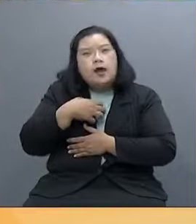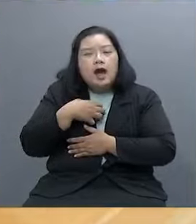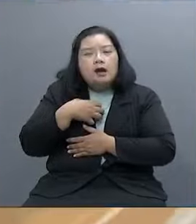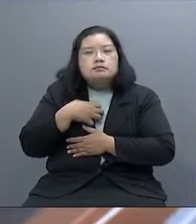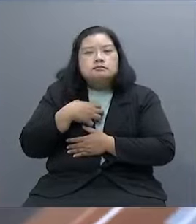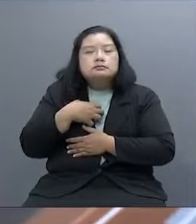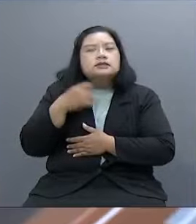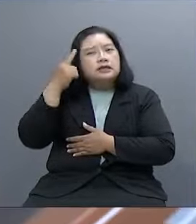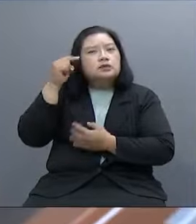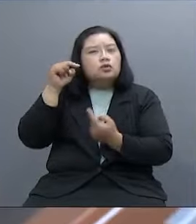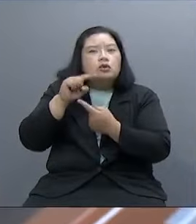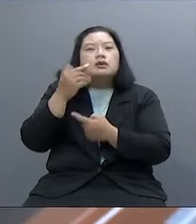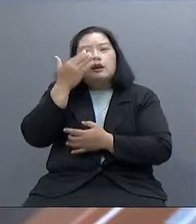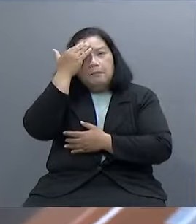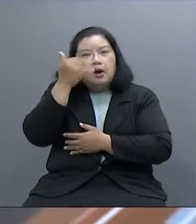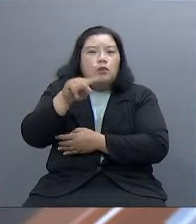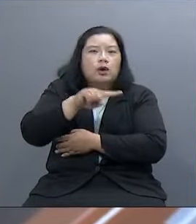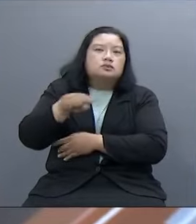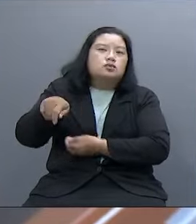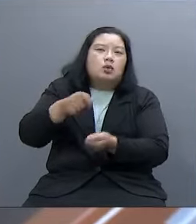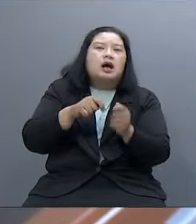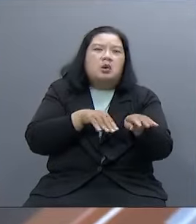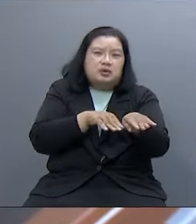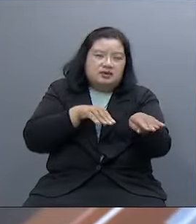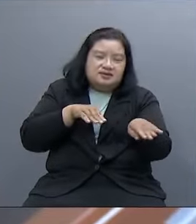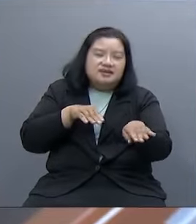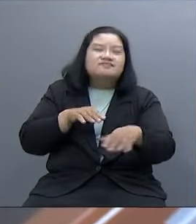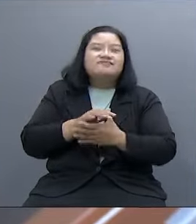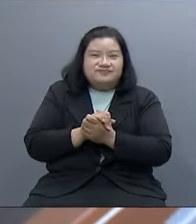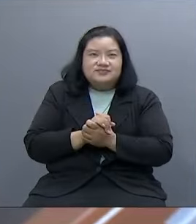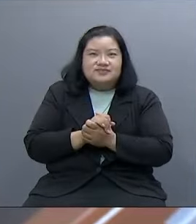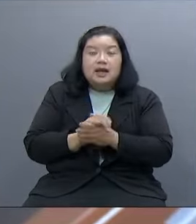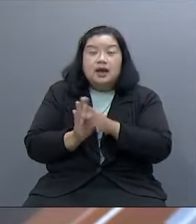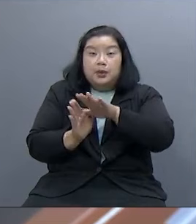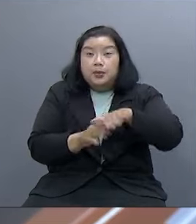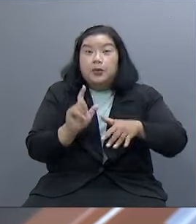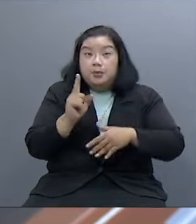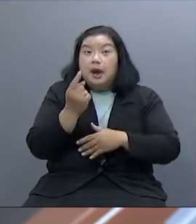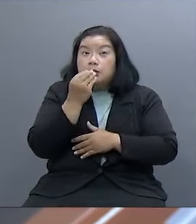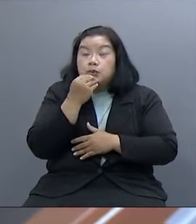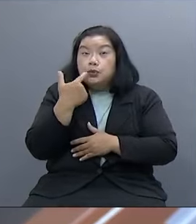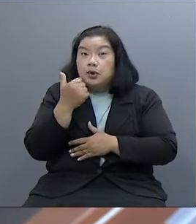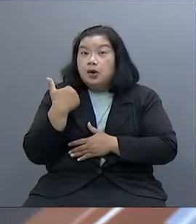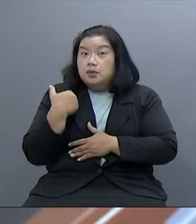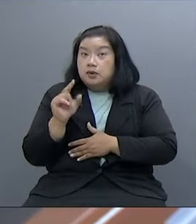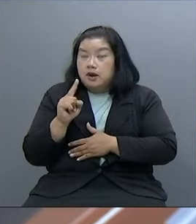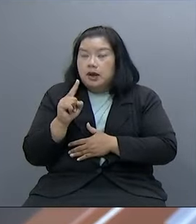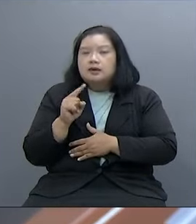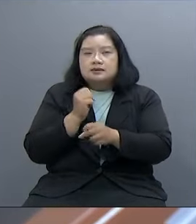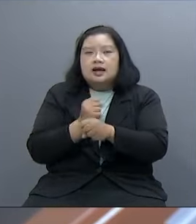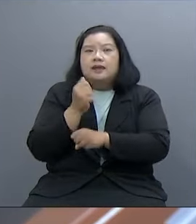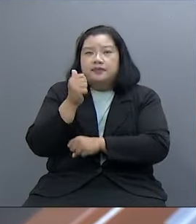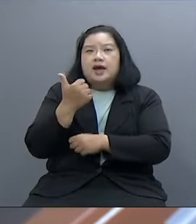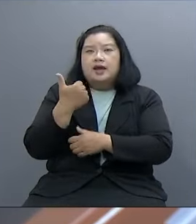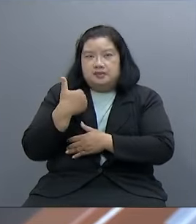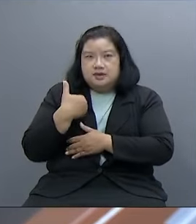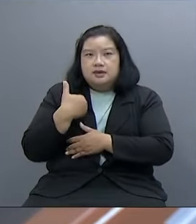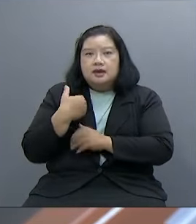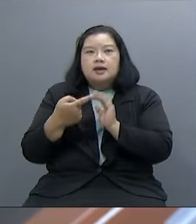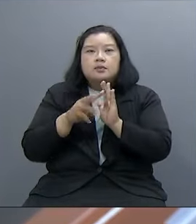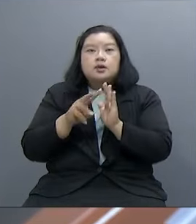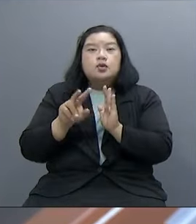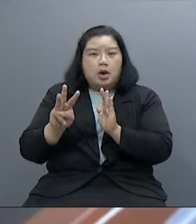พี่ๆค่ะไปดูเมนูอร่อยๆน่ารับประทานกันบ้างนะคะกับเมดบายมี แบบนี้ก็ทำได้พี่แววแววตาเอกชาวน